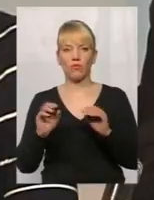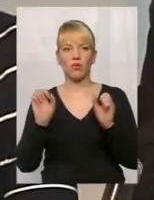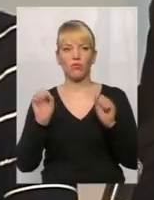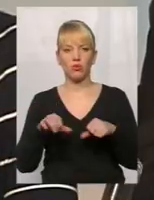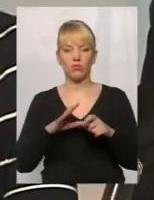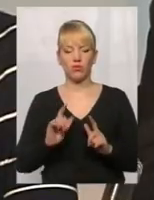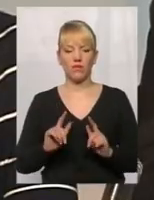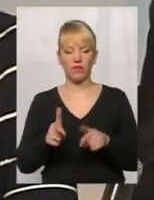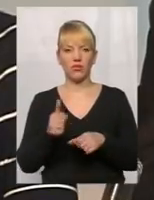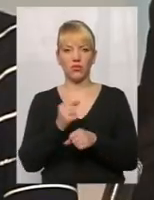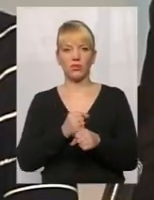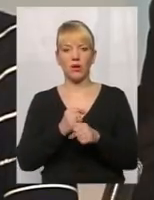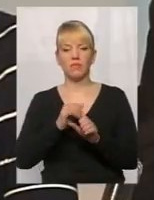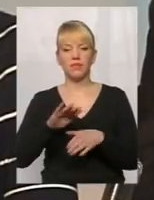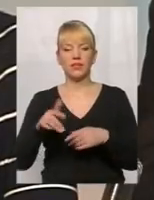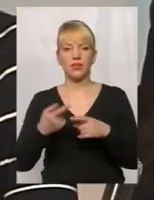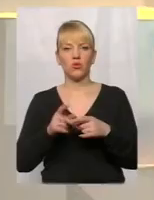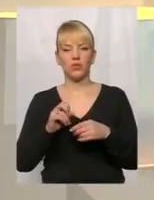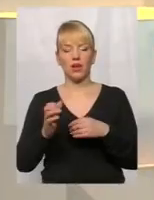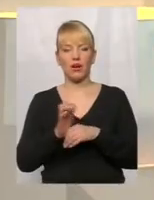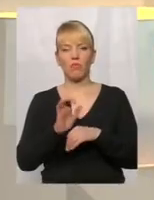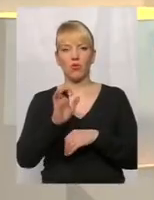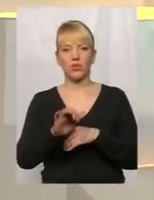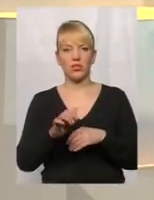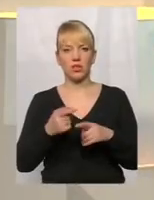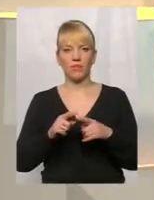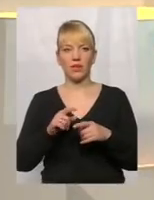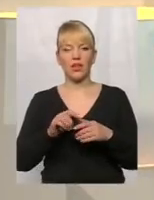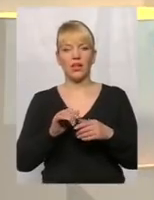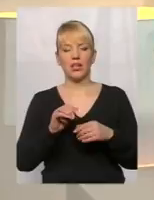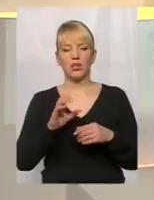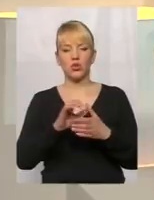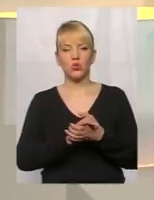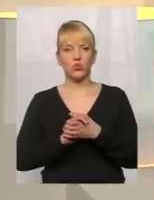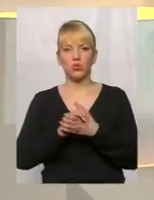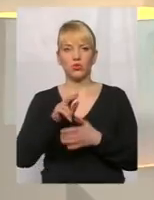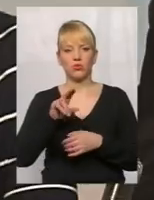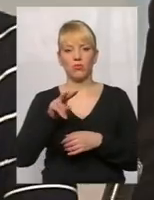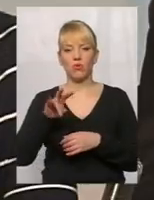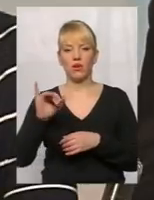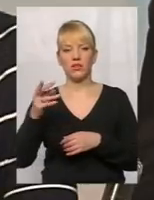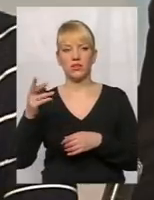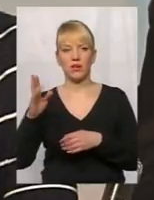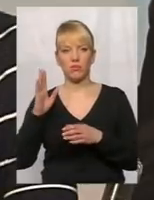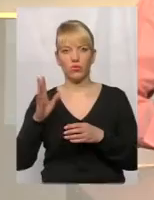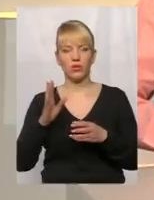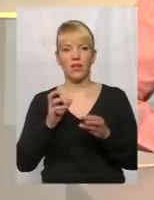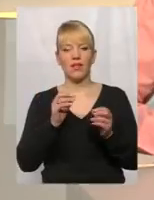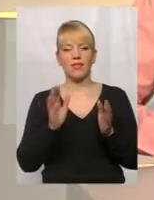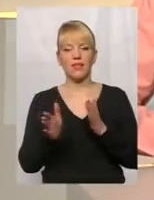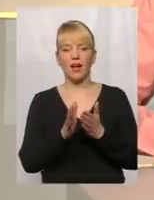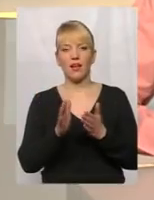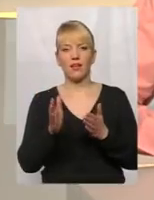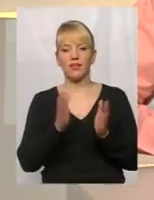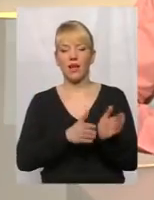введено в експлуатацію, після того, як постачальникам індустріальної союз Полісся будуть виконані відповідні пусконагладжені роботи. Скажіть, будь ласка,